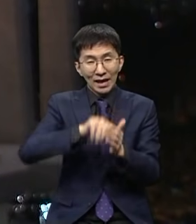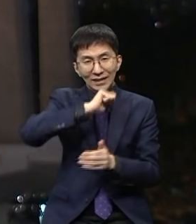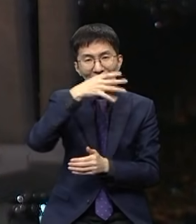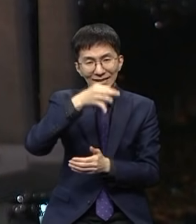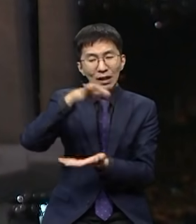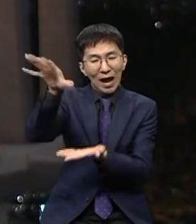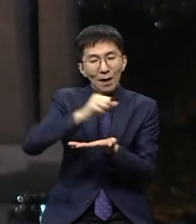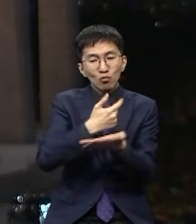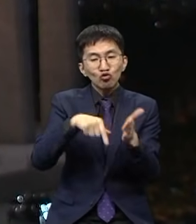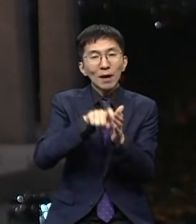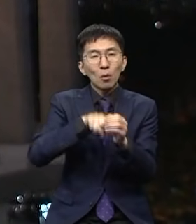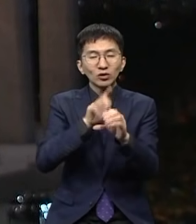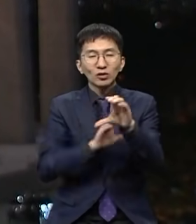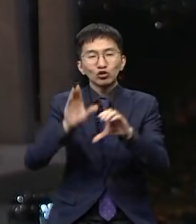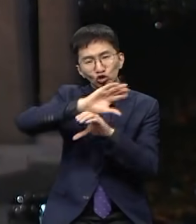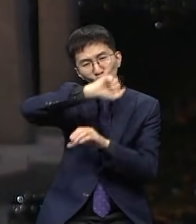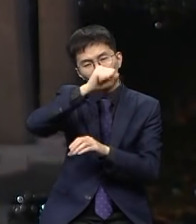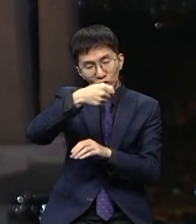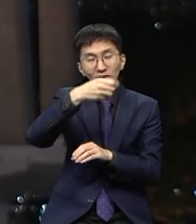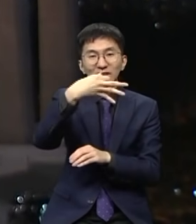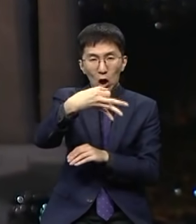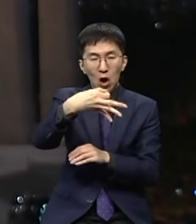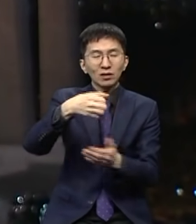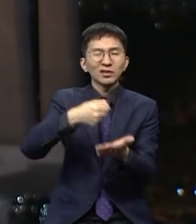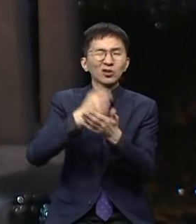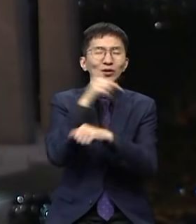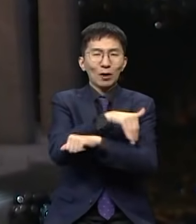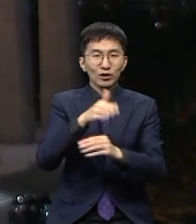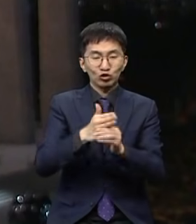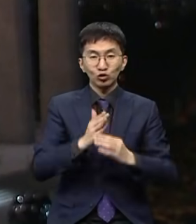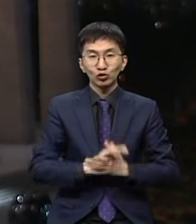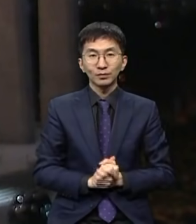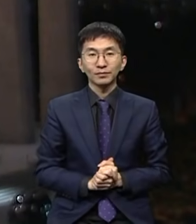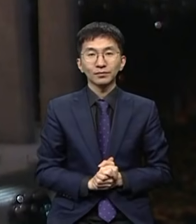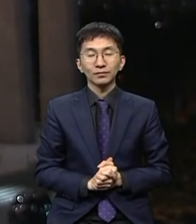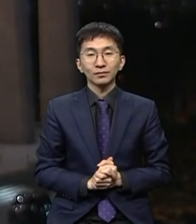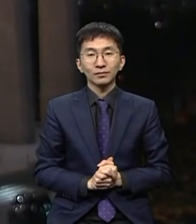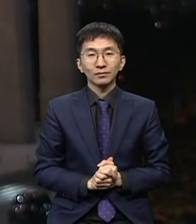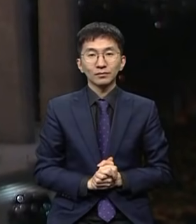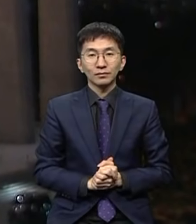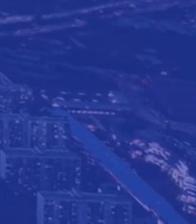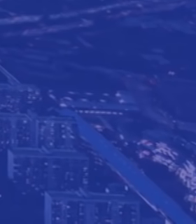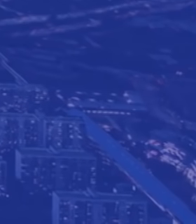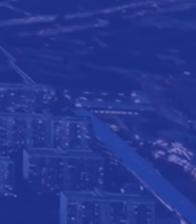마련을 위한 추경안까지 확정할 방침입니다. SBS 고정현입니다.